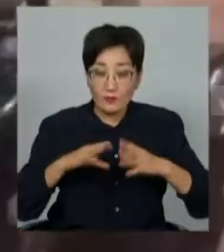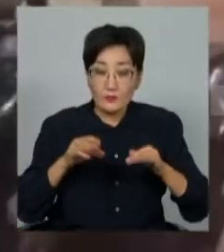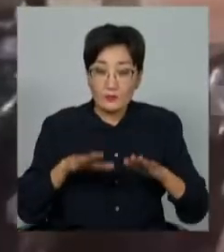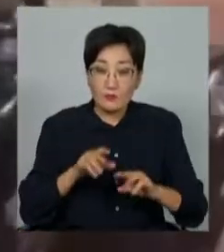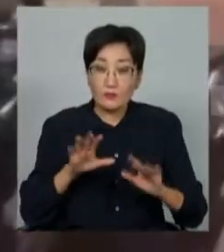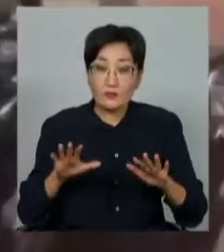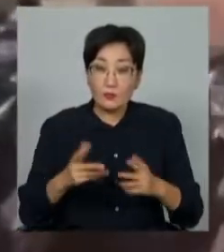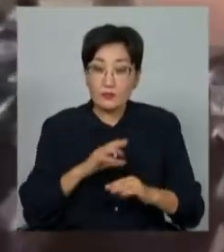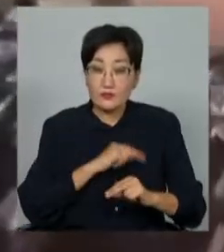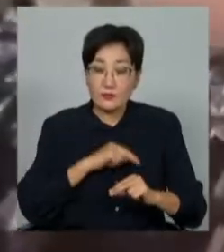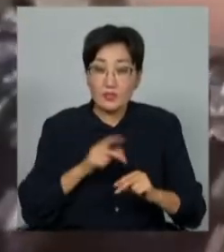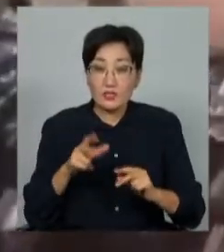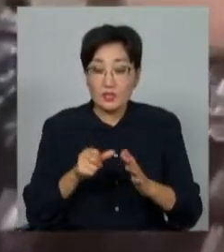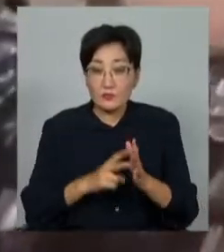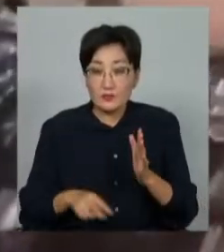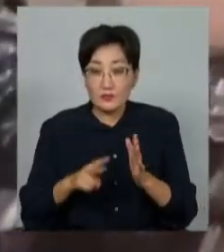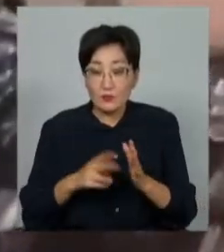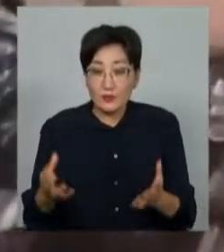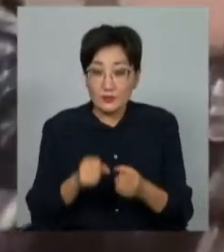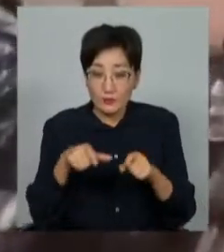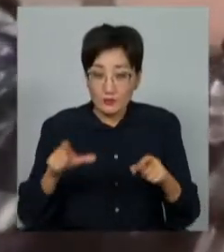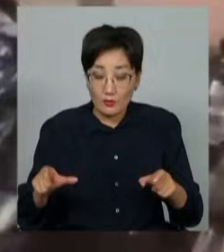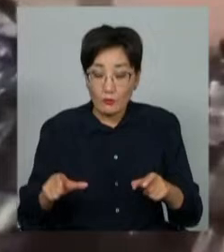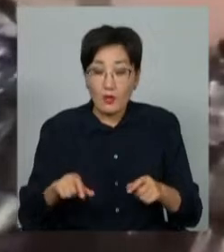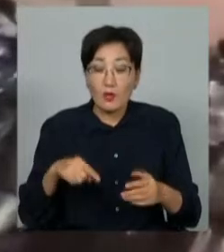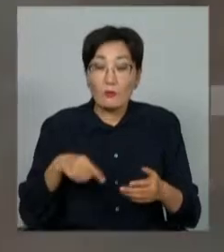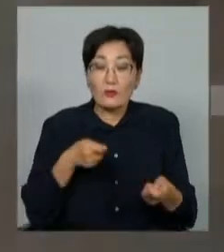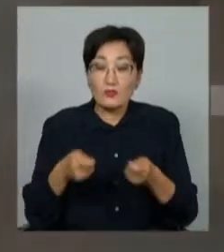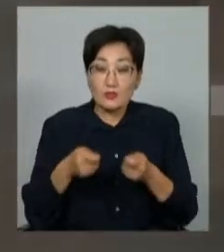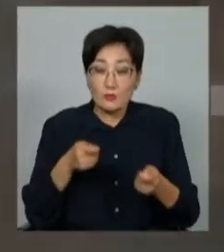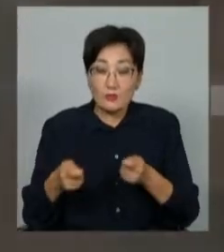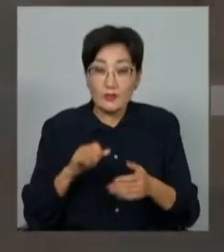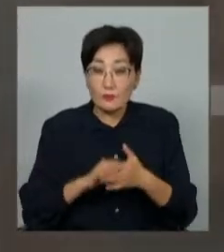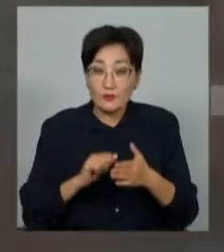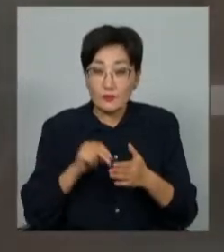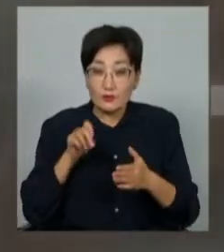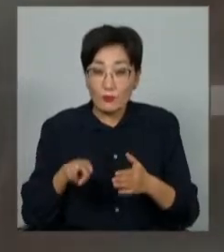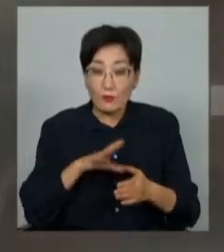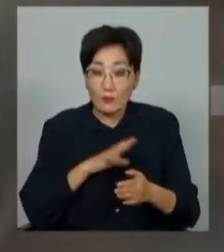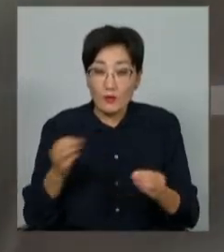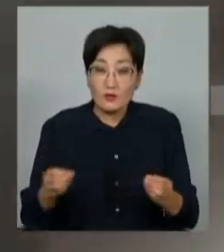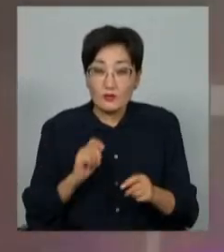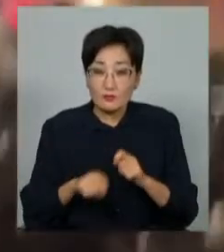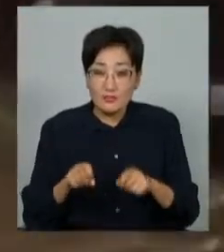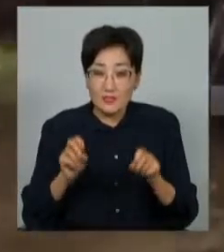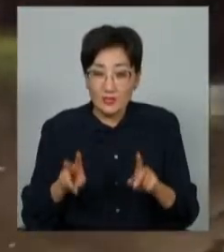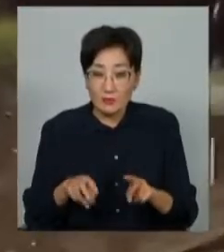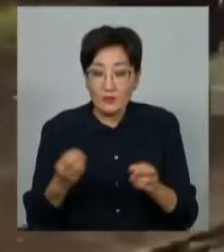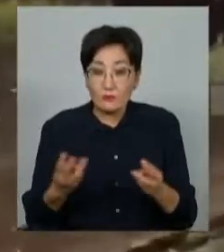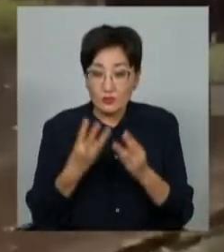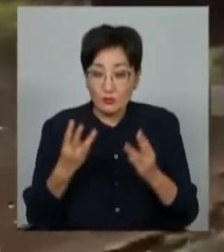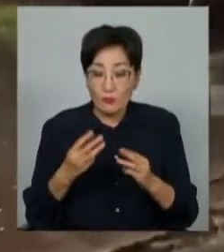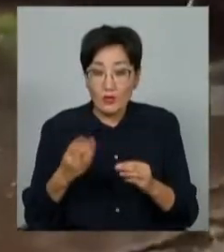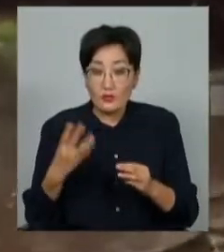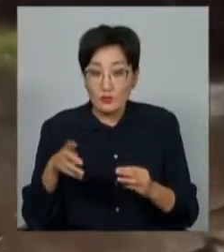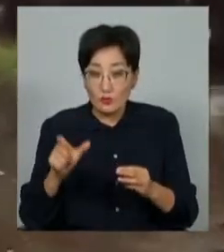месте происшествия работали 377 спасателей. Мэр города заявил, что причиной ЧП мог стать поджог. Полицейские уже задержали